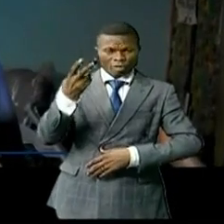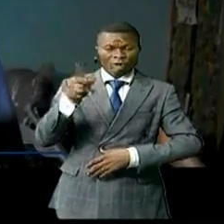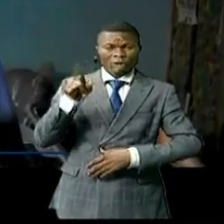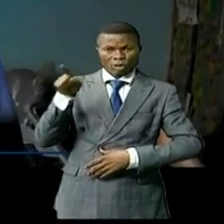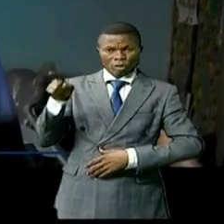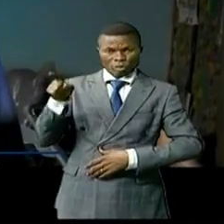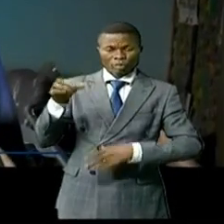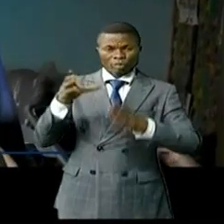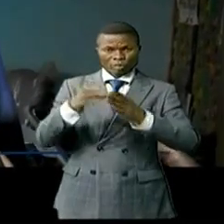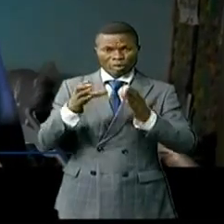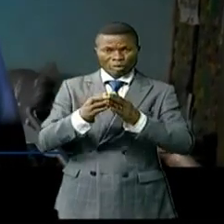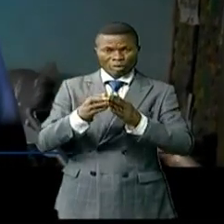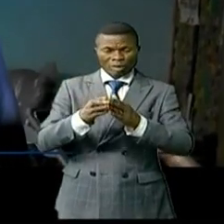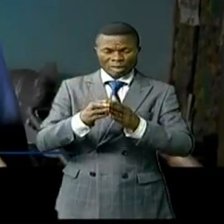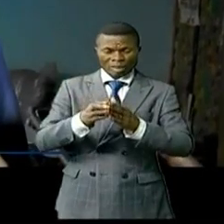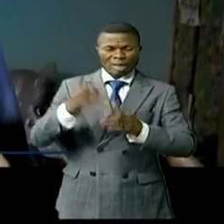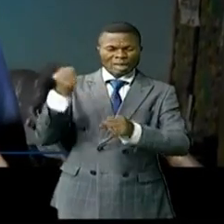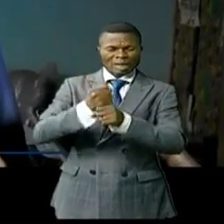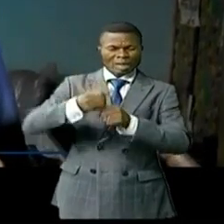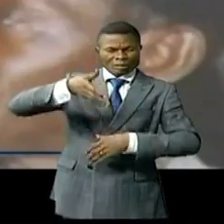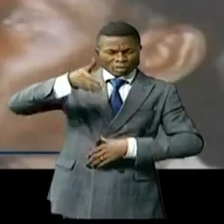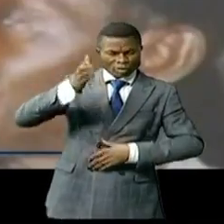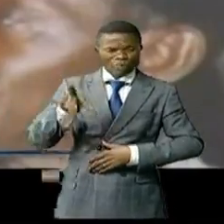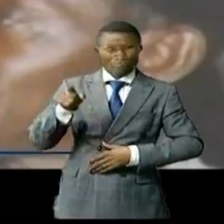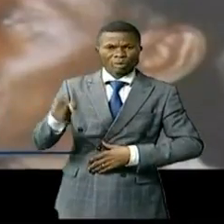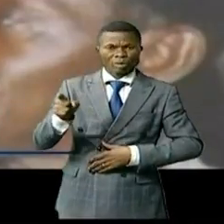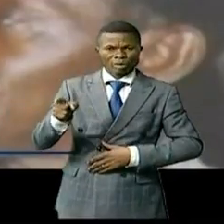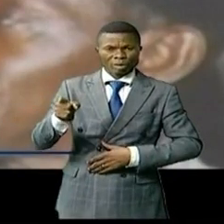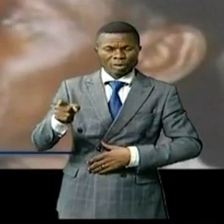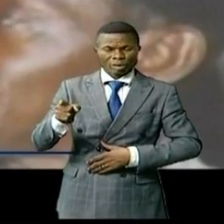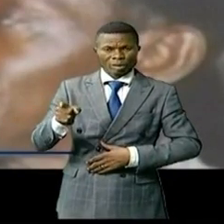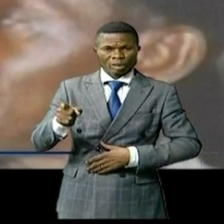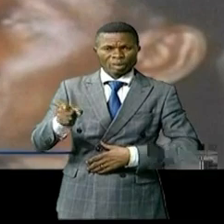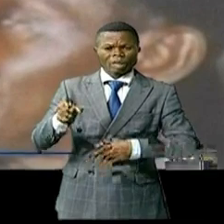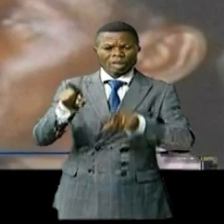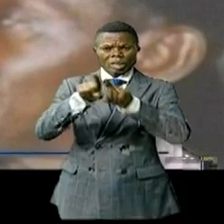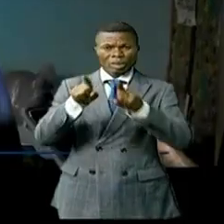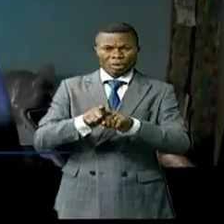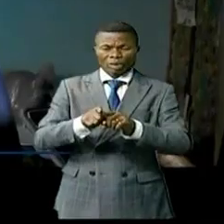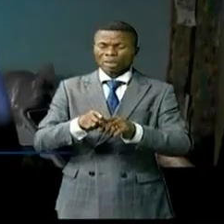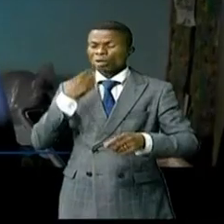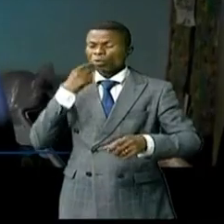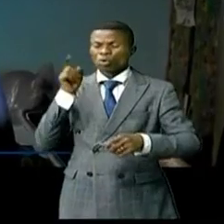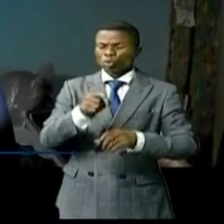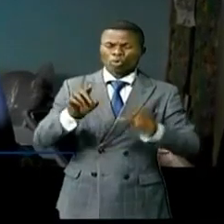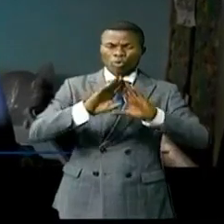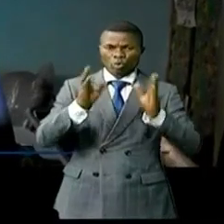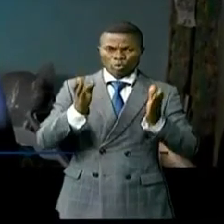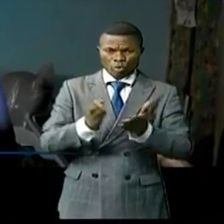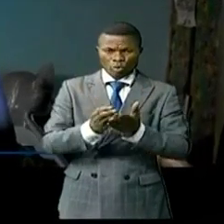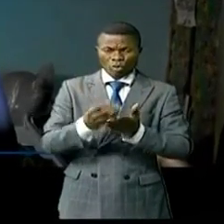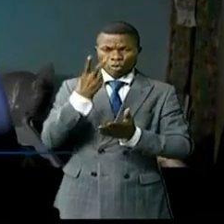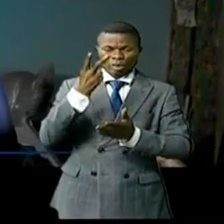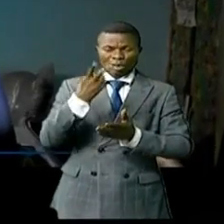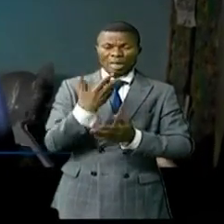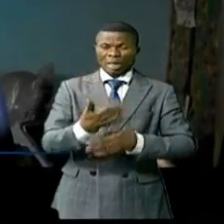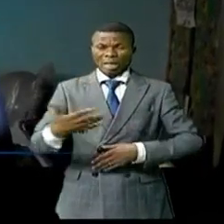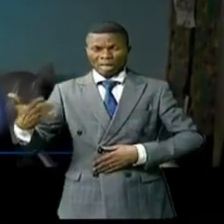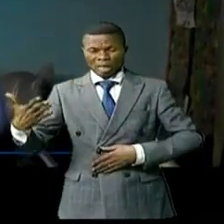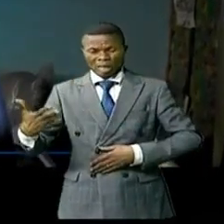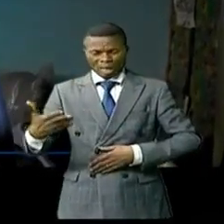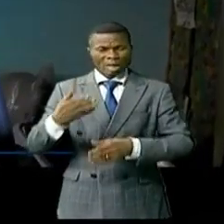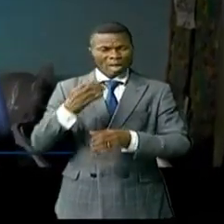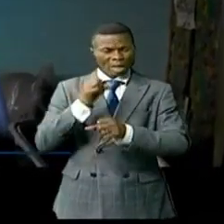avec son arbre de prédilection à la main, le nagra ou la téphone. tous ces deux instruments ne lui manquaient